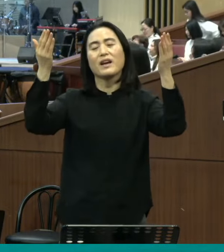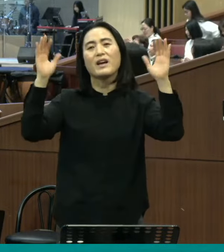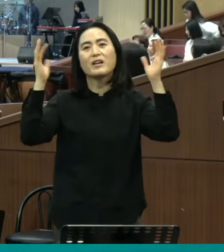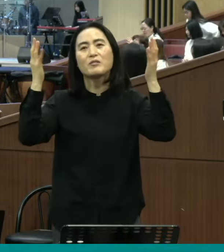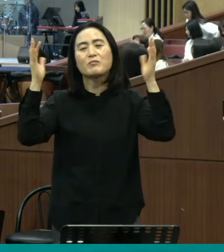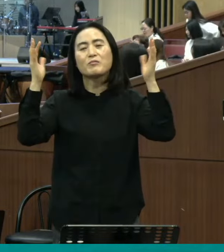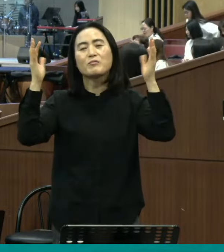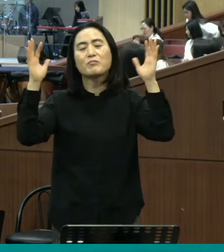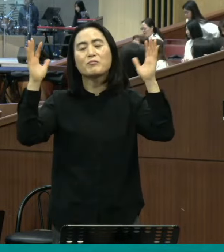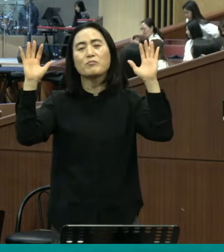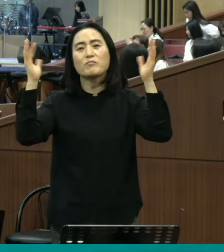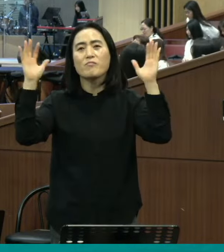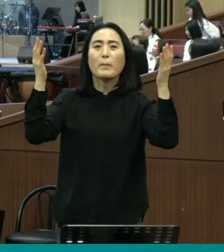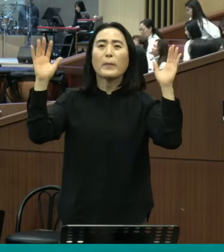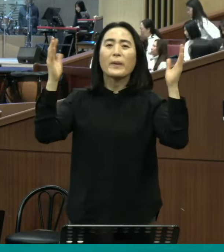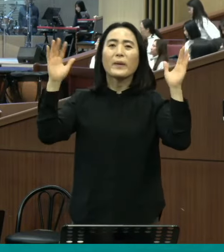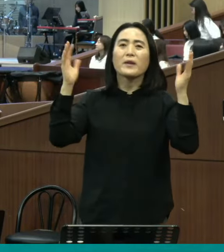아멘.